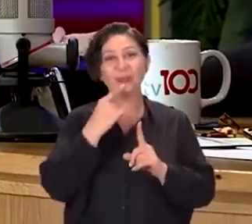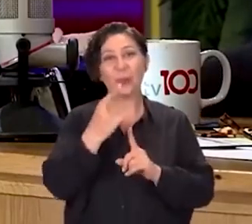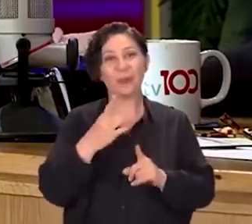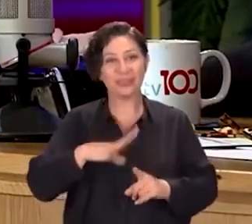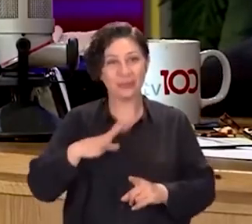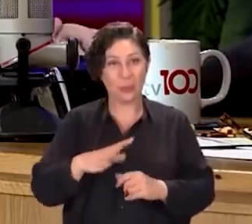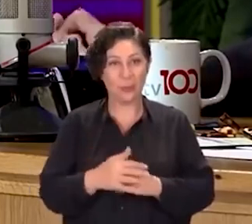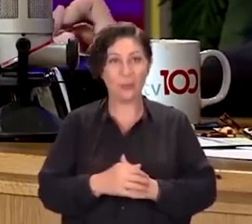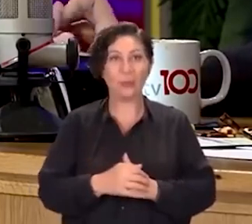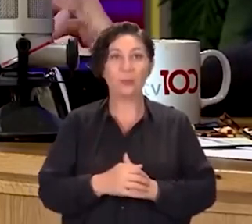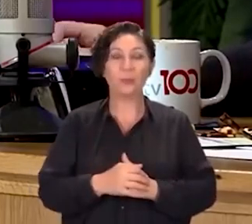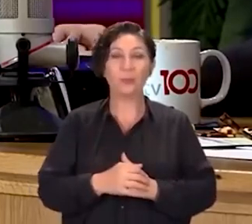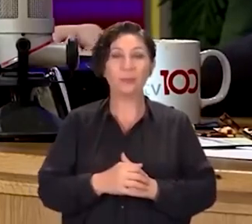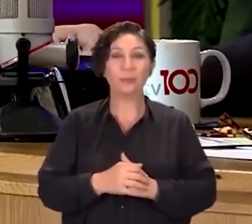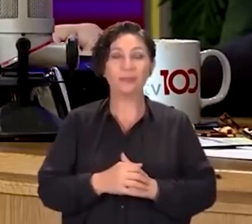söylemek istiyorum.